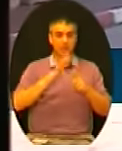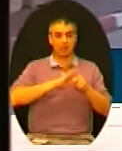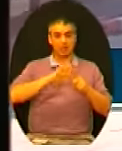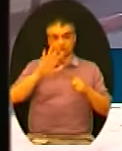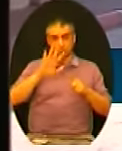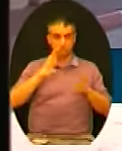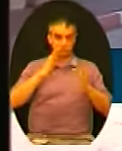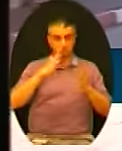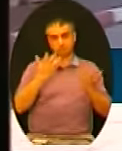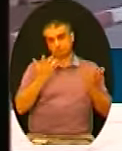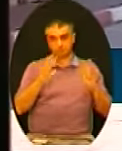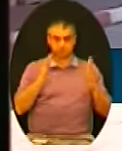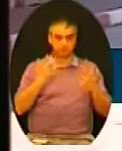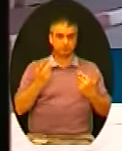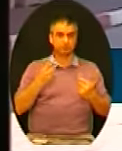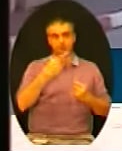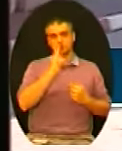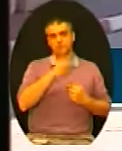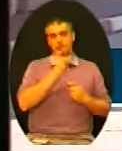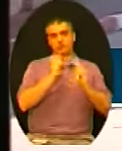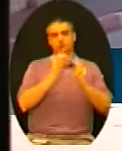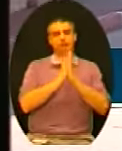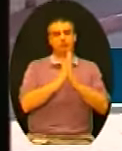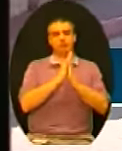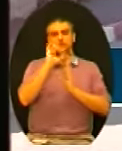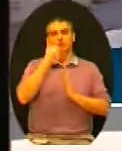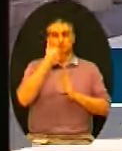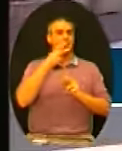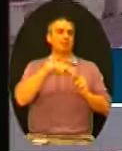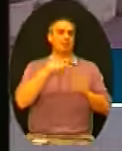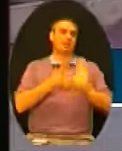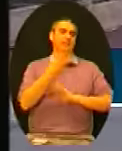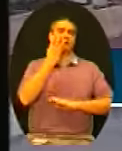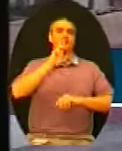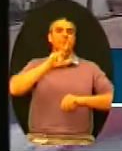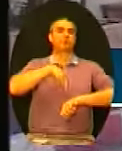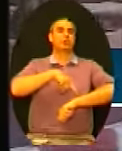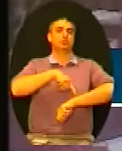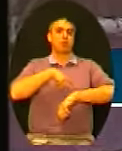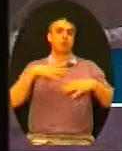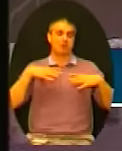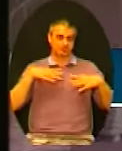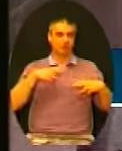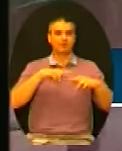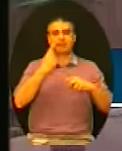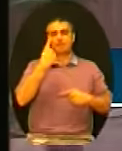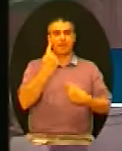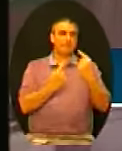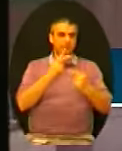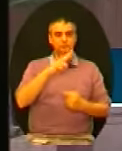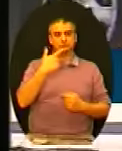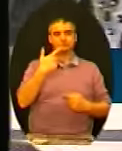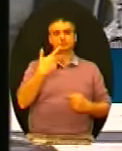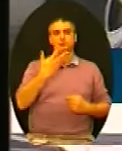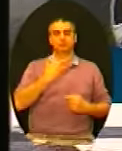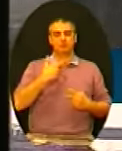כ-5 חודשים, אז כמה זה יצא, הוא יוכל להגיש את הבקשה הראשונה, ואז לצאת ל-48 שעות, ואחת לכמה זמן ל-3,